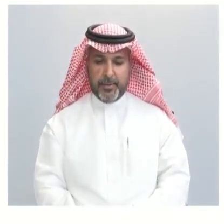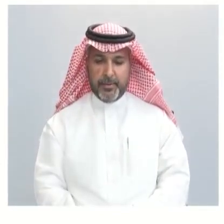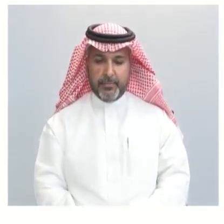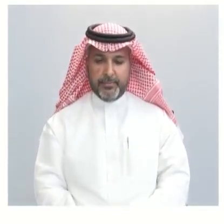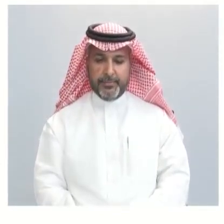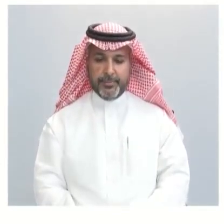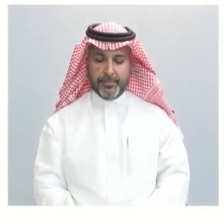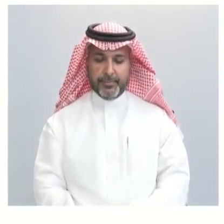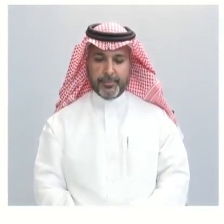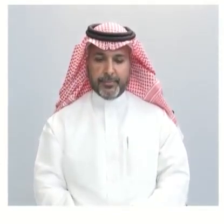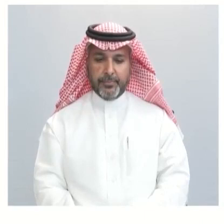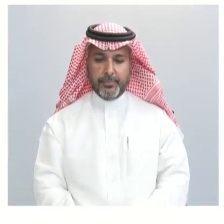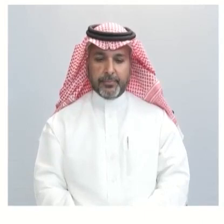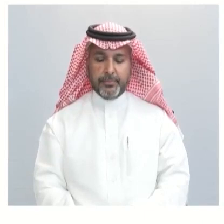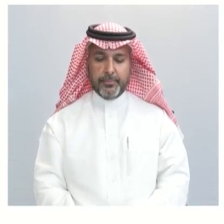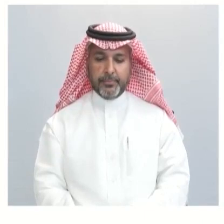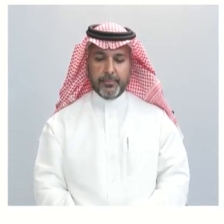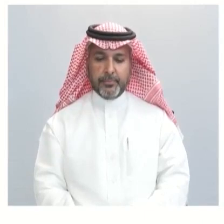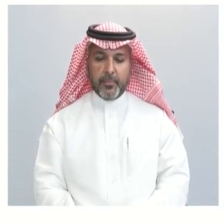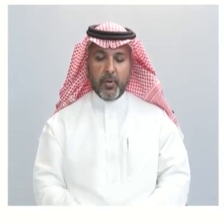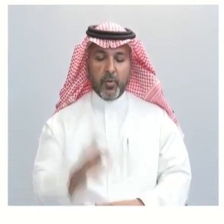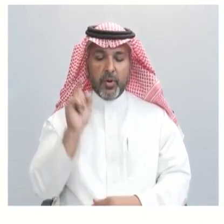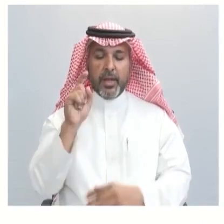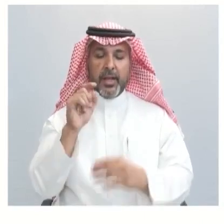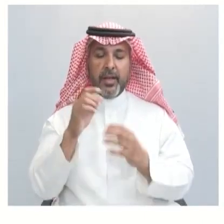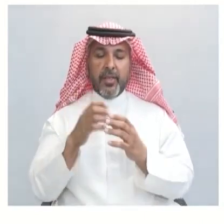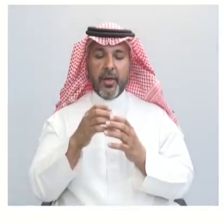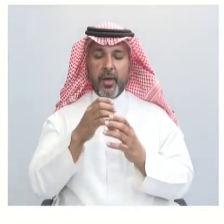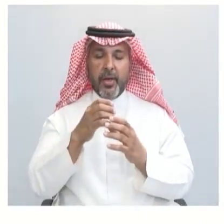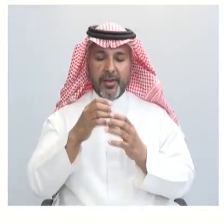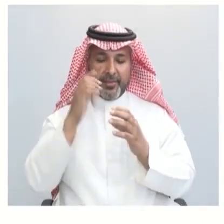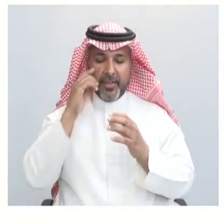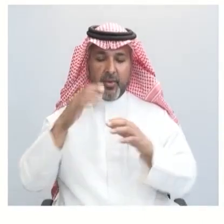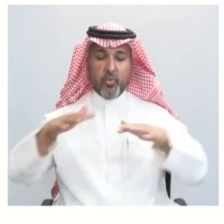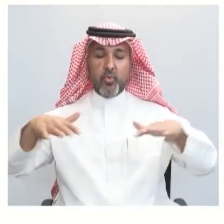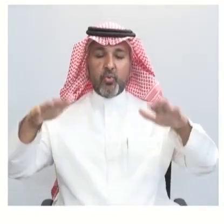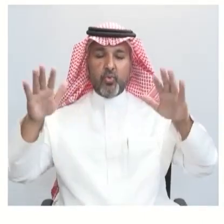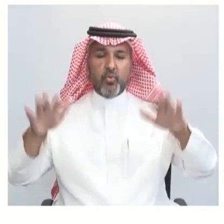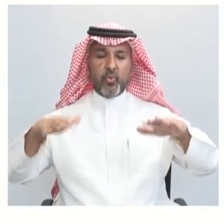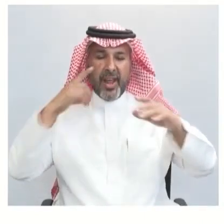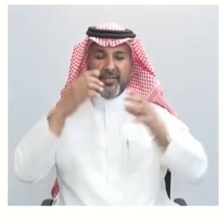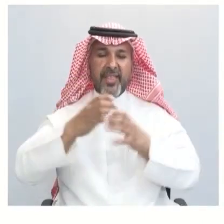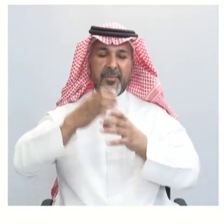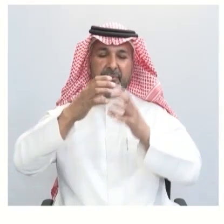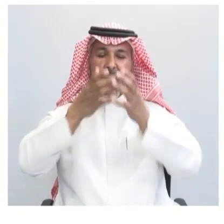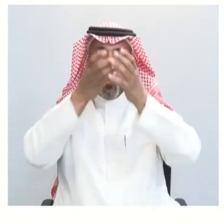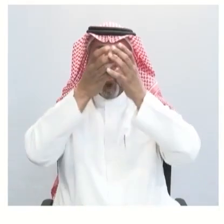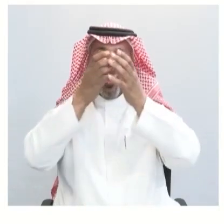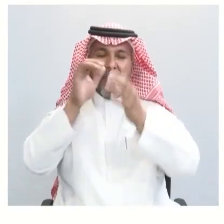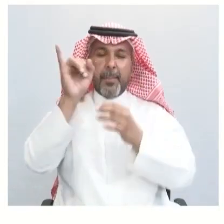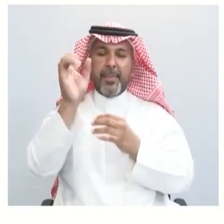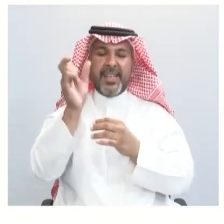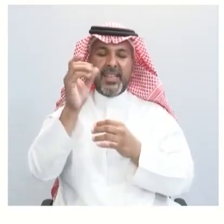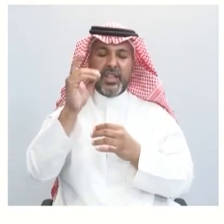اكس بيانيا حيث تمثل اكس عدد الا اشخاص في منطاد هوائي وتمثل اف اوف اكس متوسط المساحه المخصصه لكل شخص